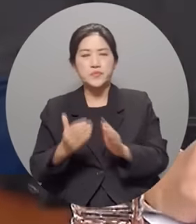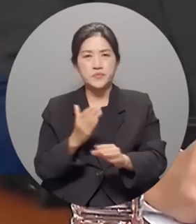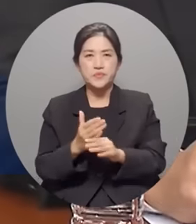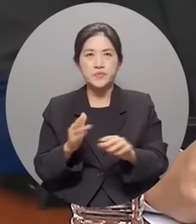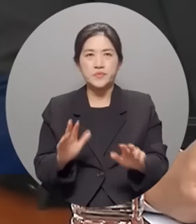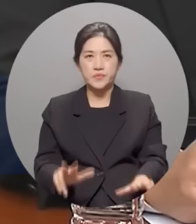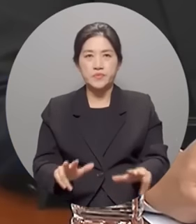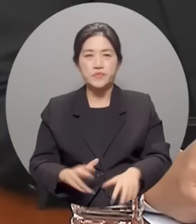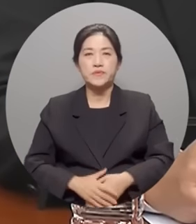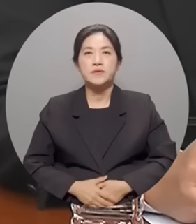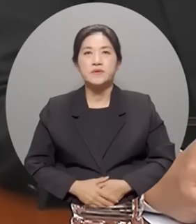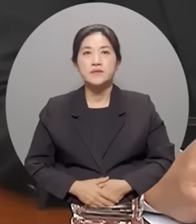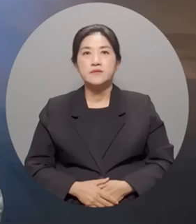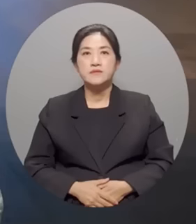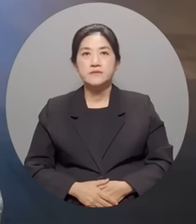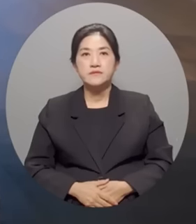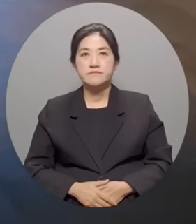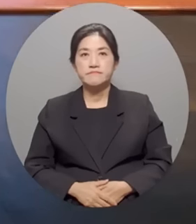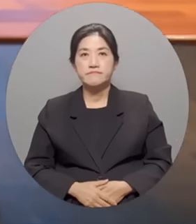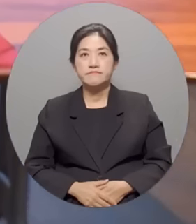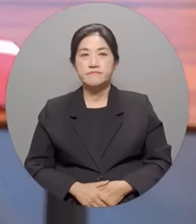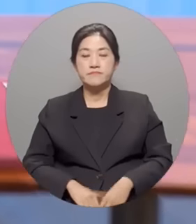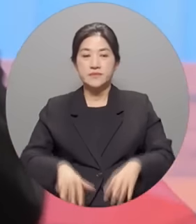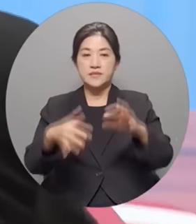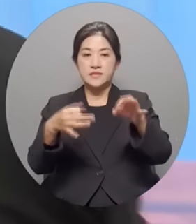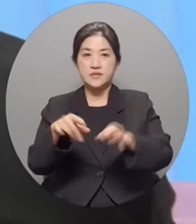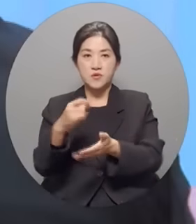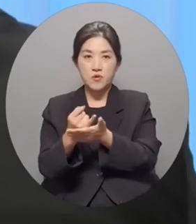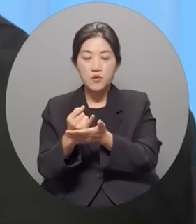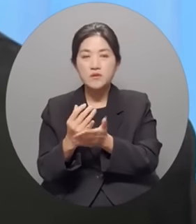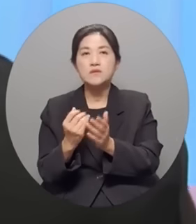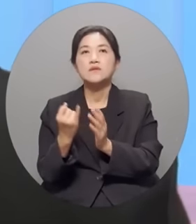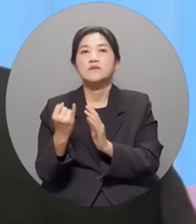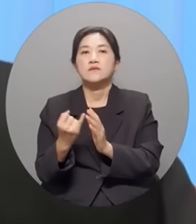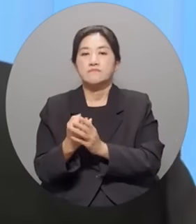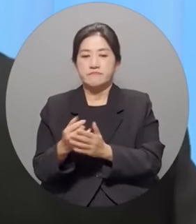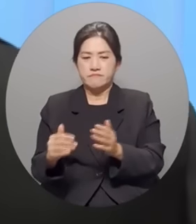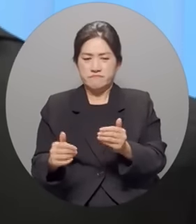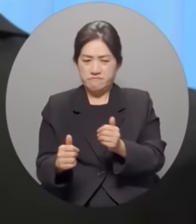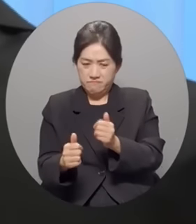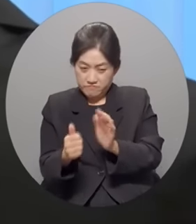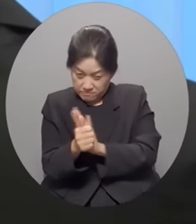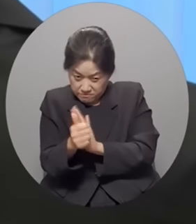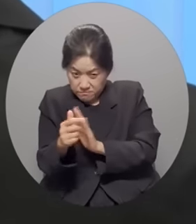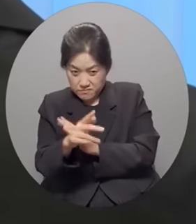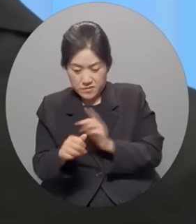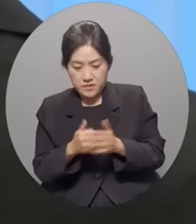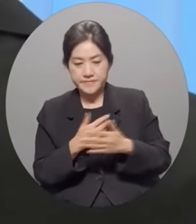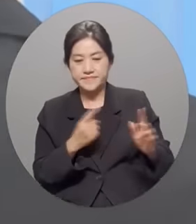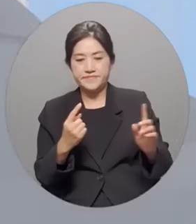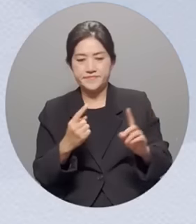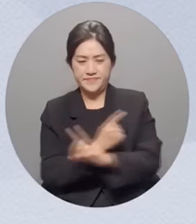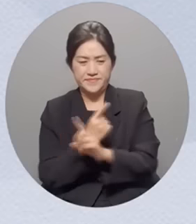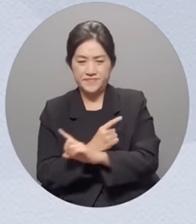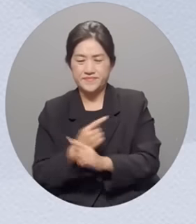못하고 있습니다 이바 김건 사 라인을 정리하는 대통령실 인적